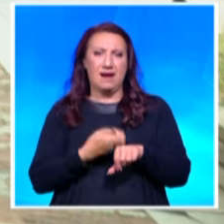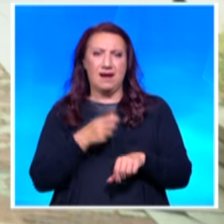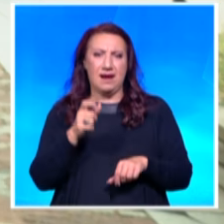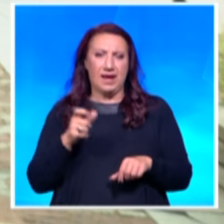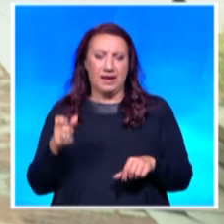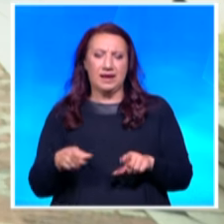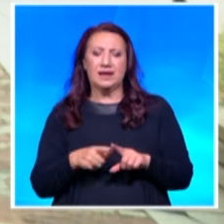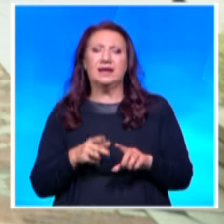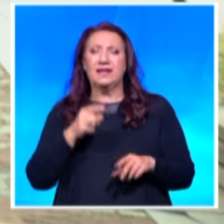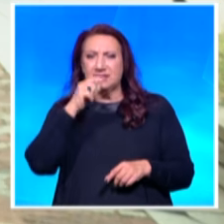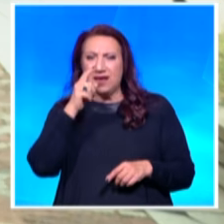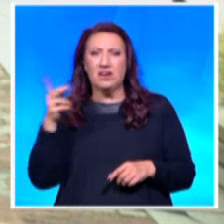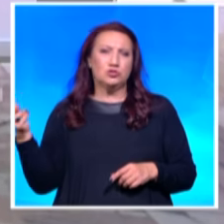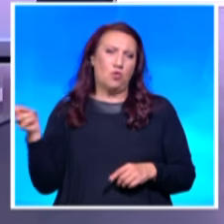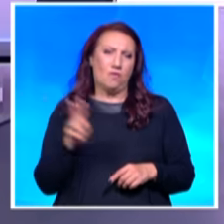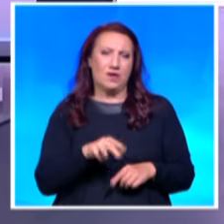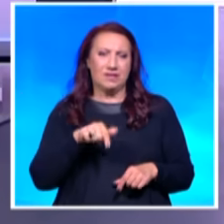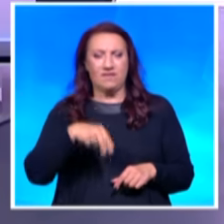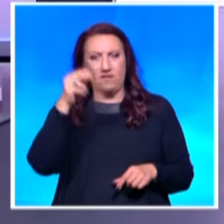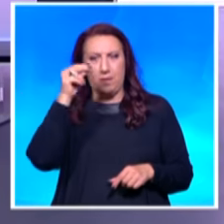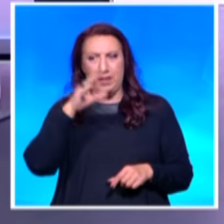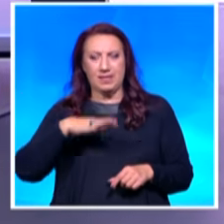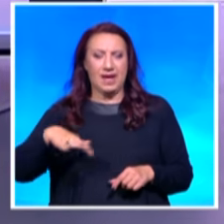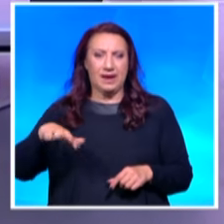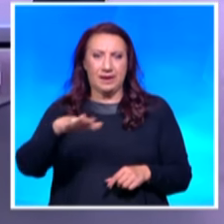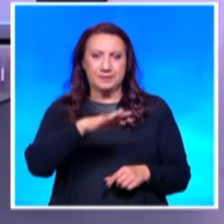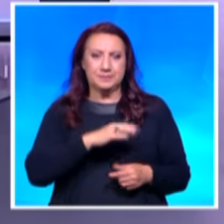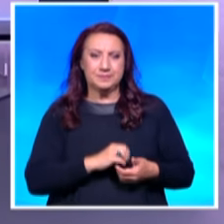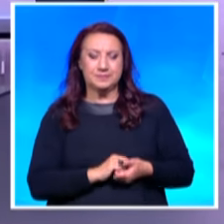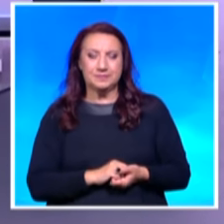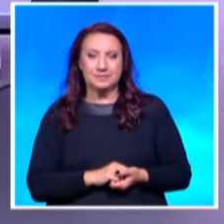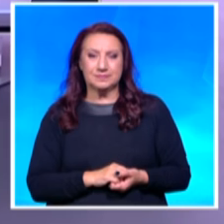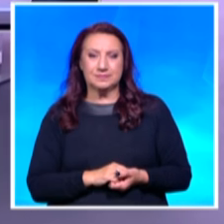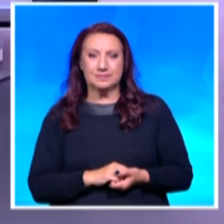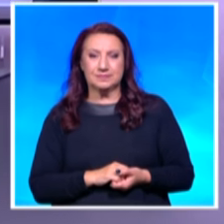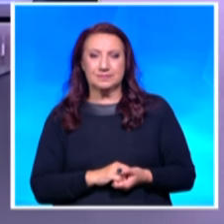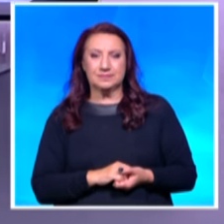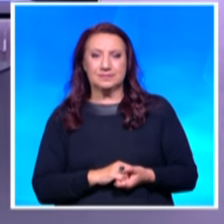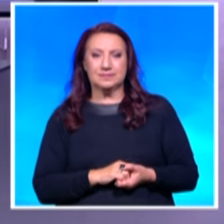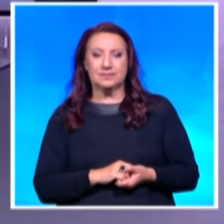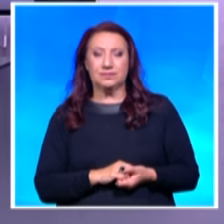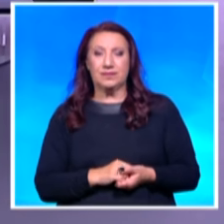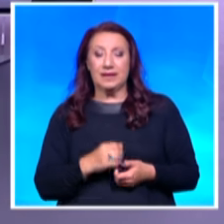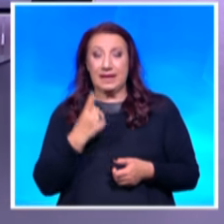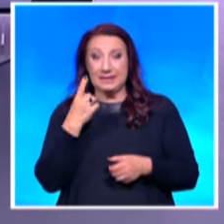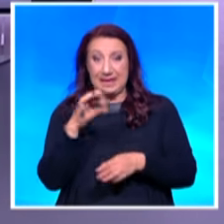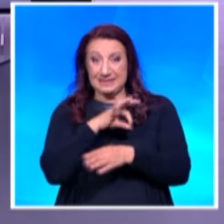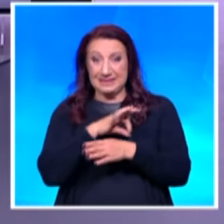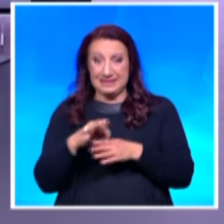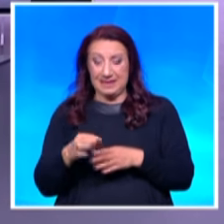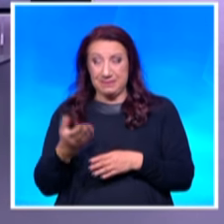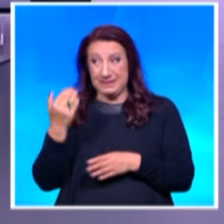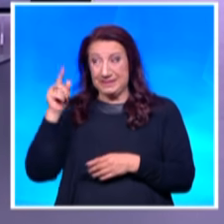вече е на родна земя. Габриела Кирамечийска, благодарим ти. Седмица след футболните